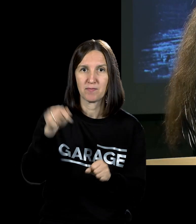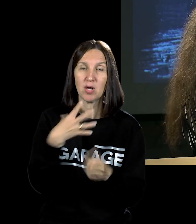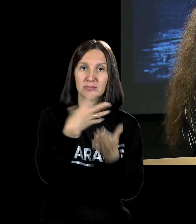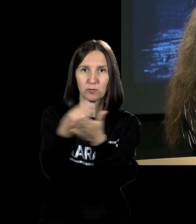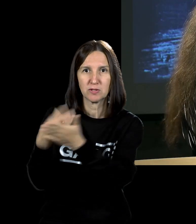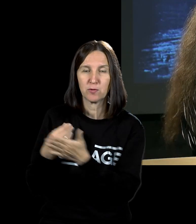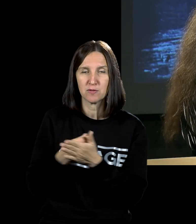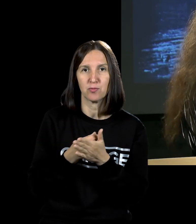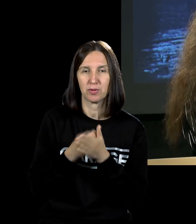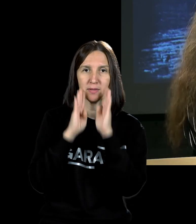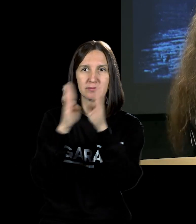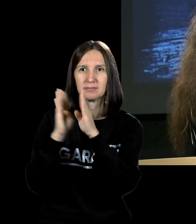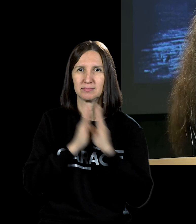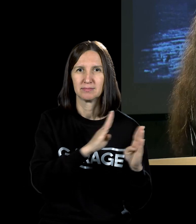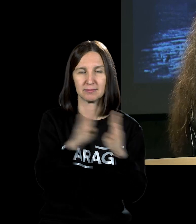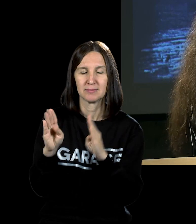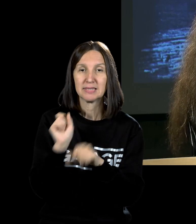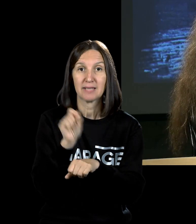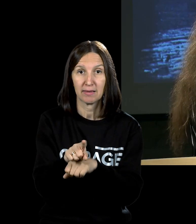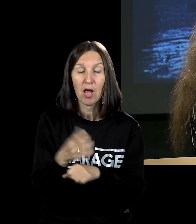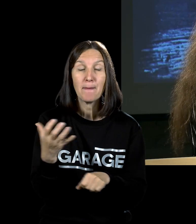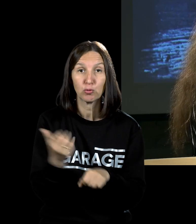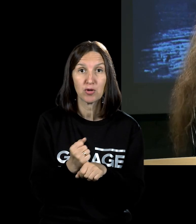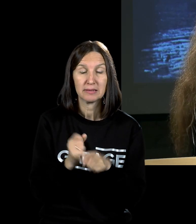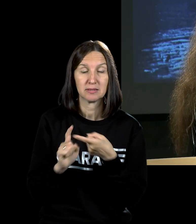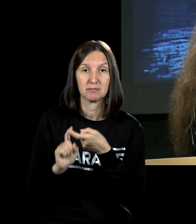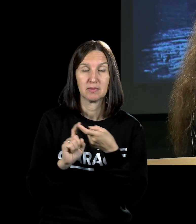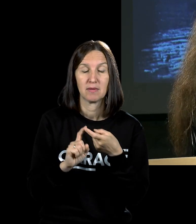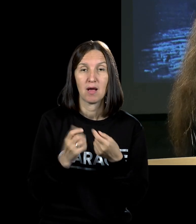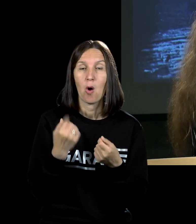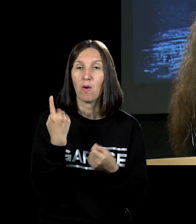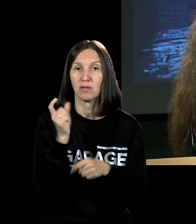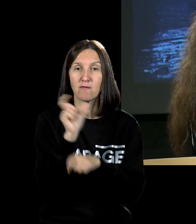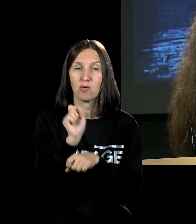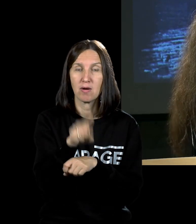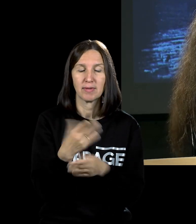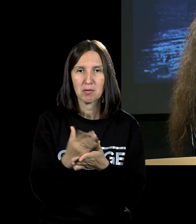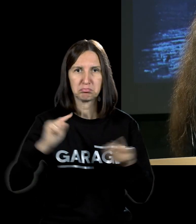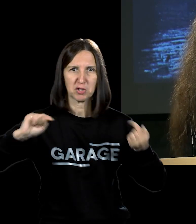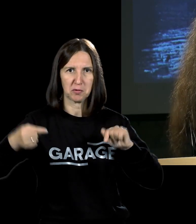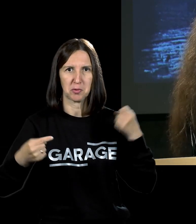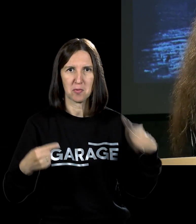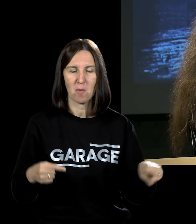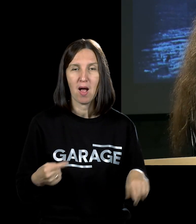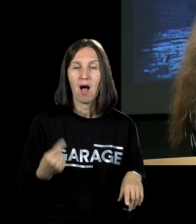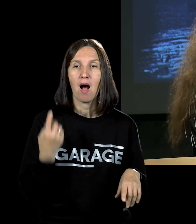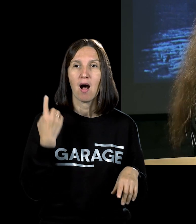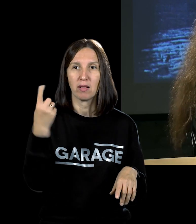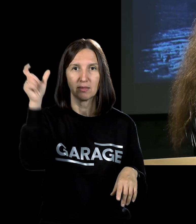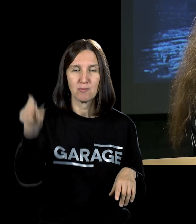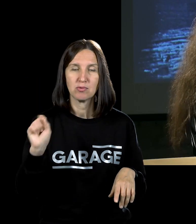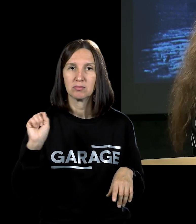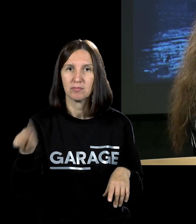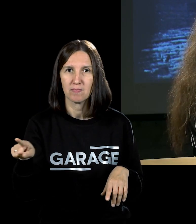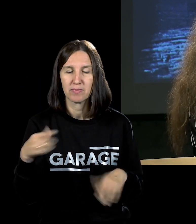сцене выстраивается хореография, и она, там, например, могли быть задания, которые противоречили друг другу,